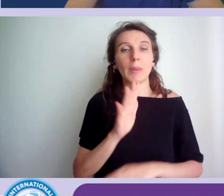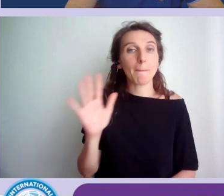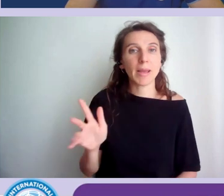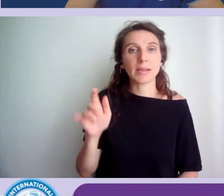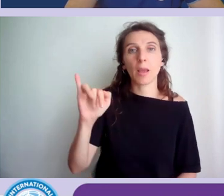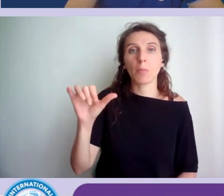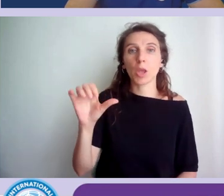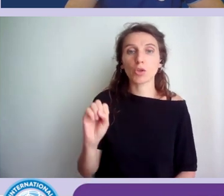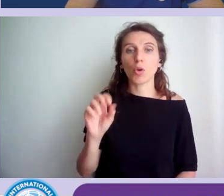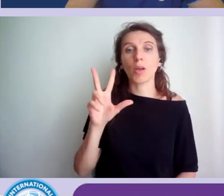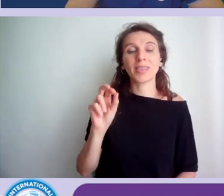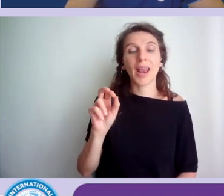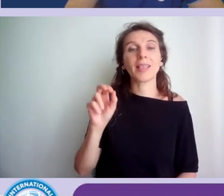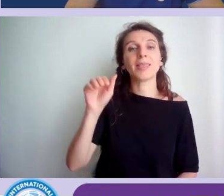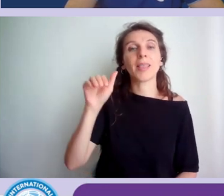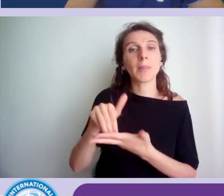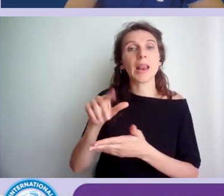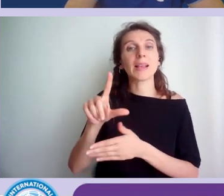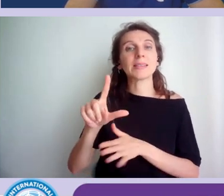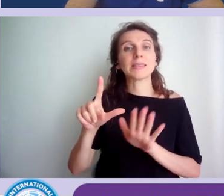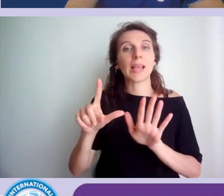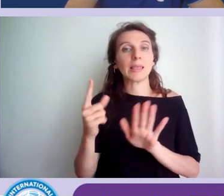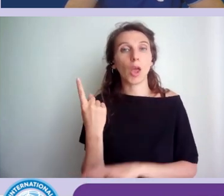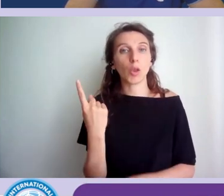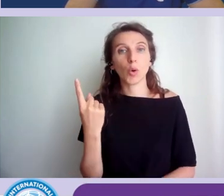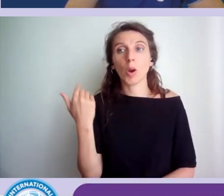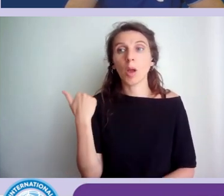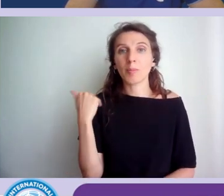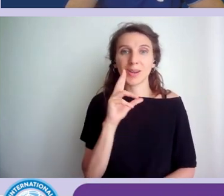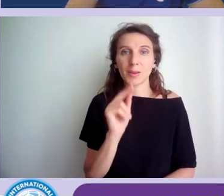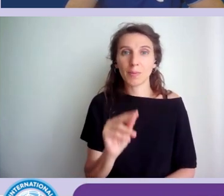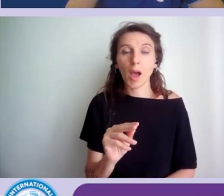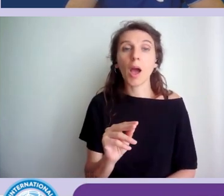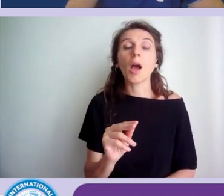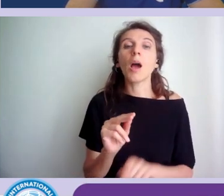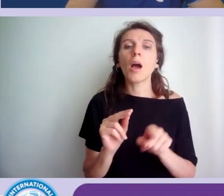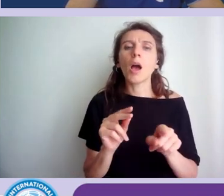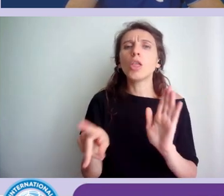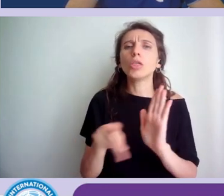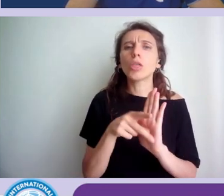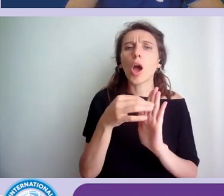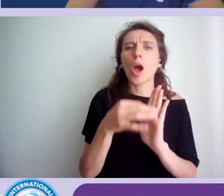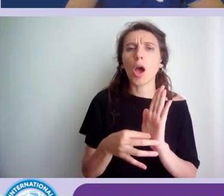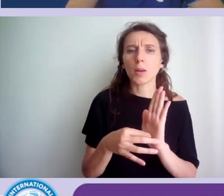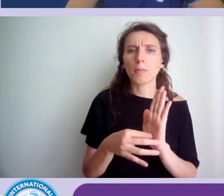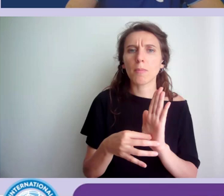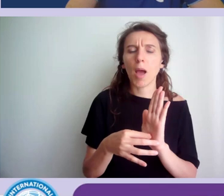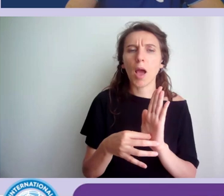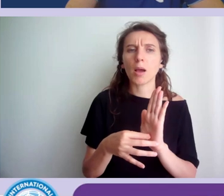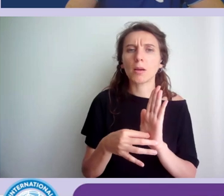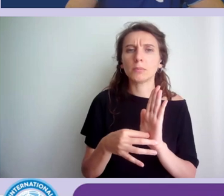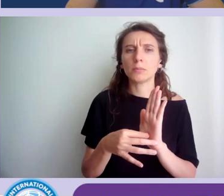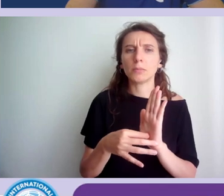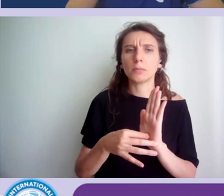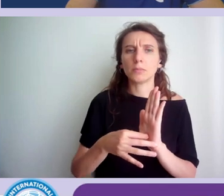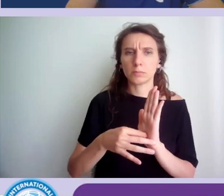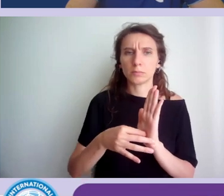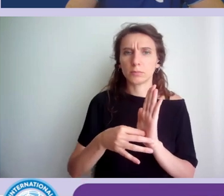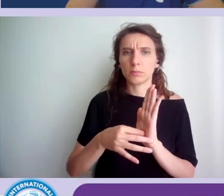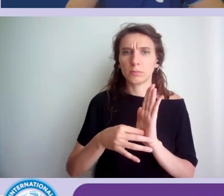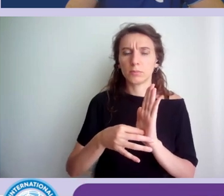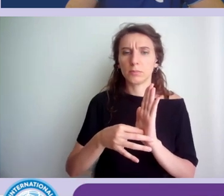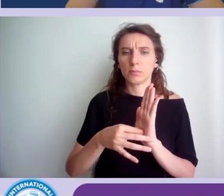Iso 30.71 che citavo prima è una norma che guarda molto